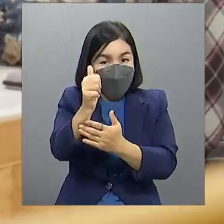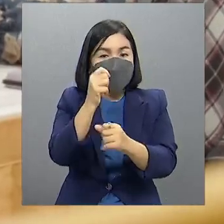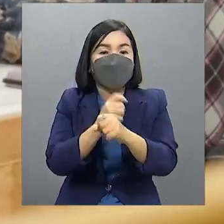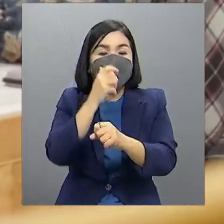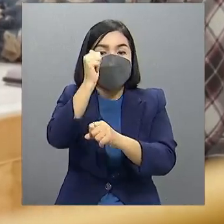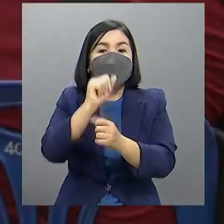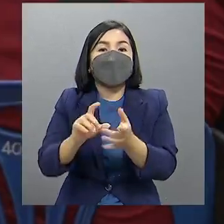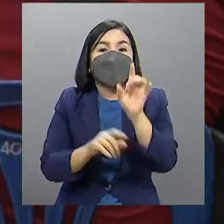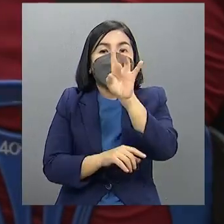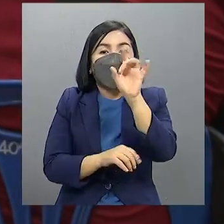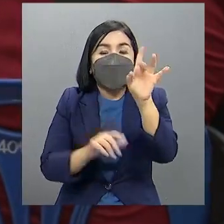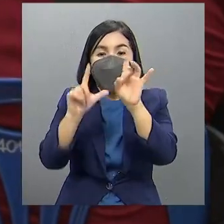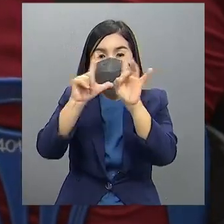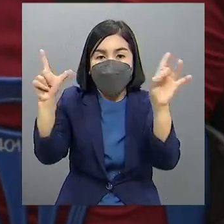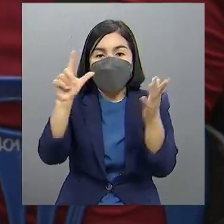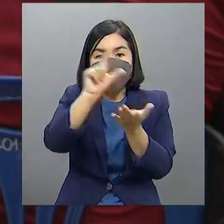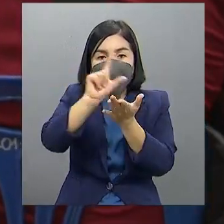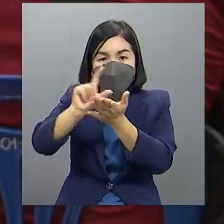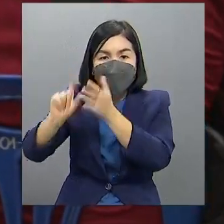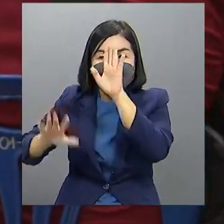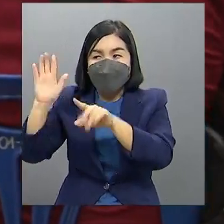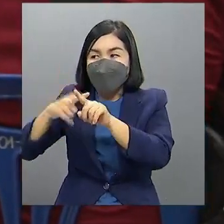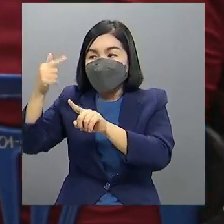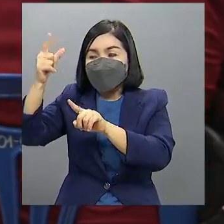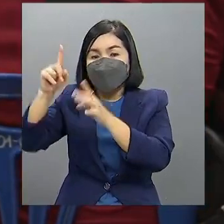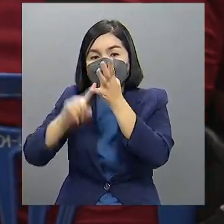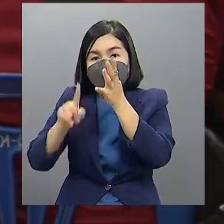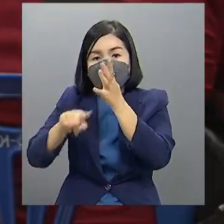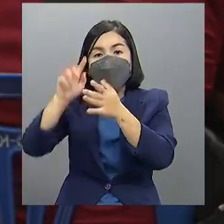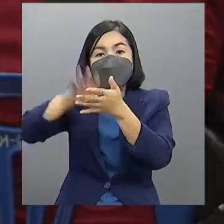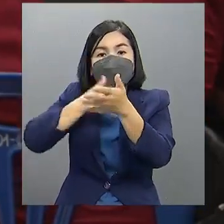ปลายเดือนพฤศจิกายนซึ่งก็จะเร็วกว่าแผนเดิมถึง 1เดือนด้วยกันค่ะ